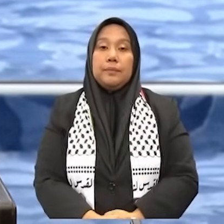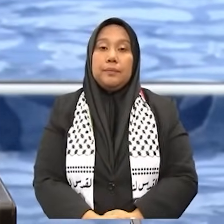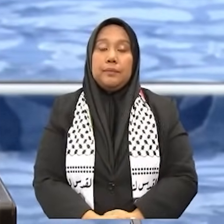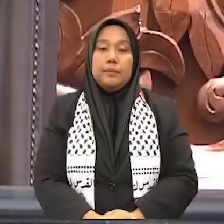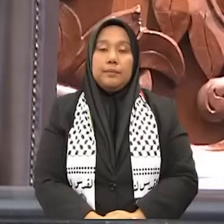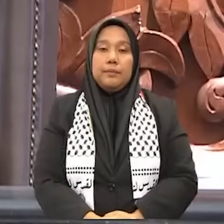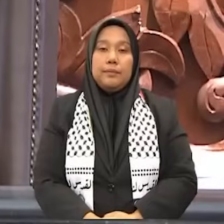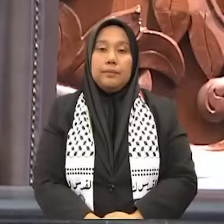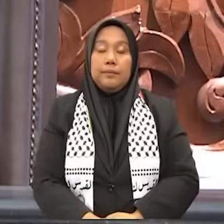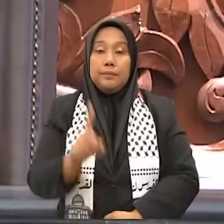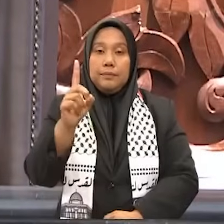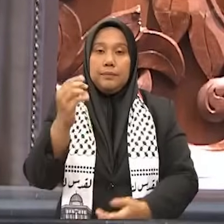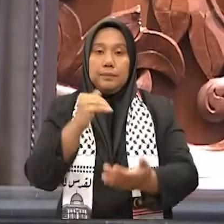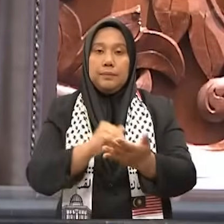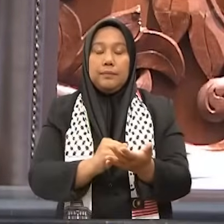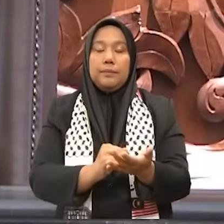Satu lagi tu.